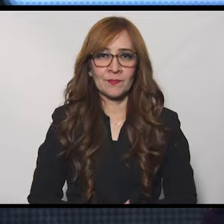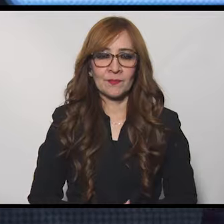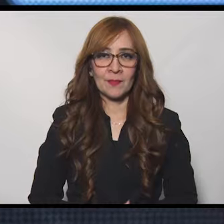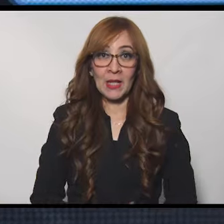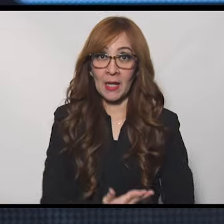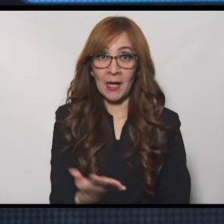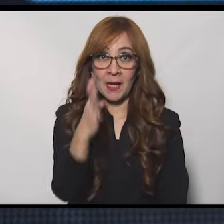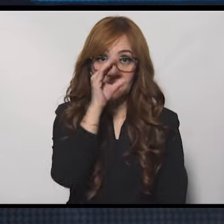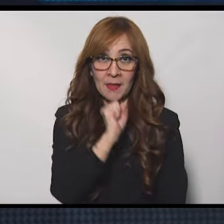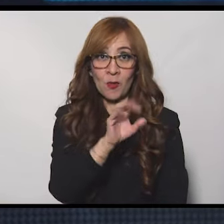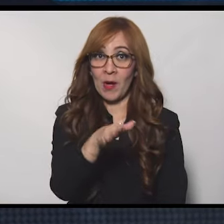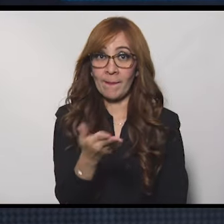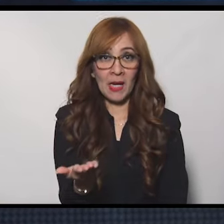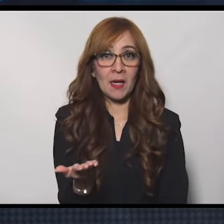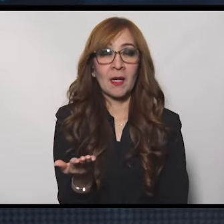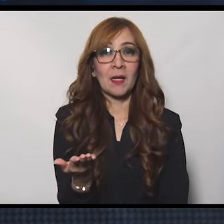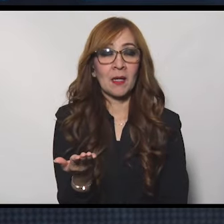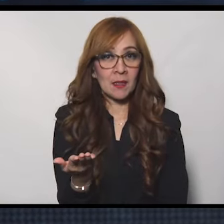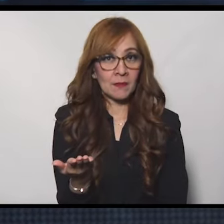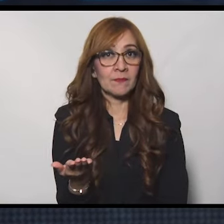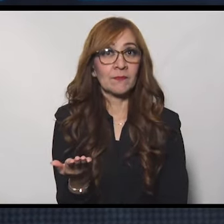Dan you know what, and you know what,